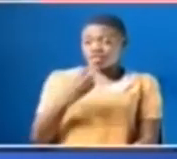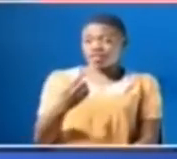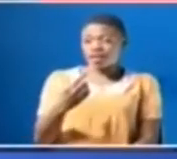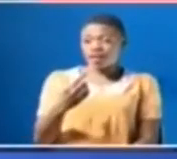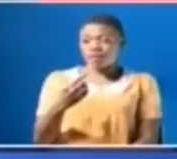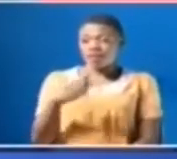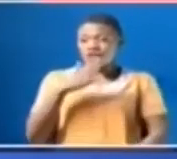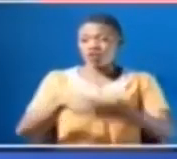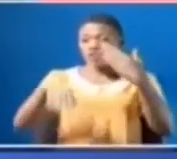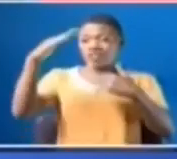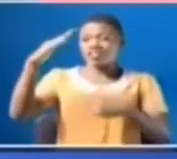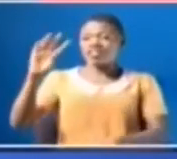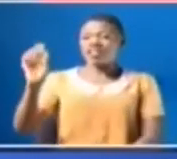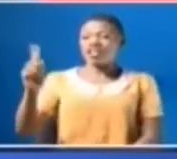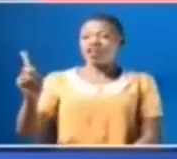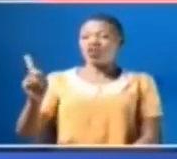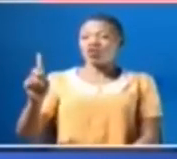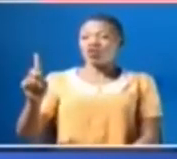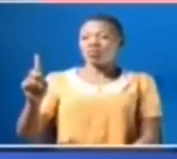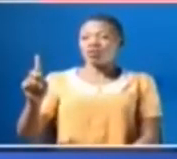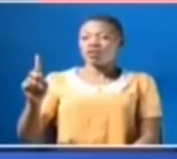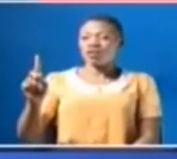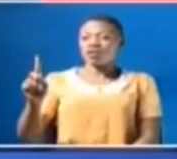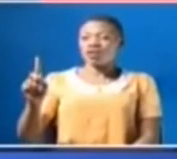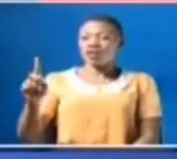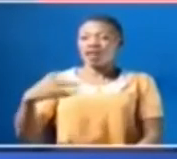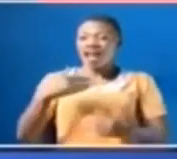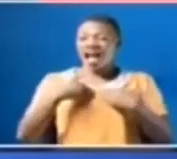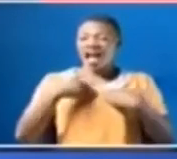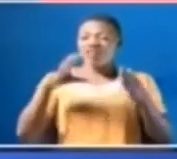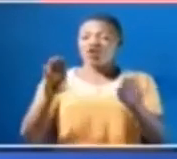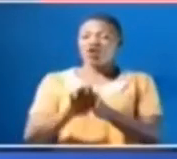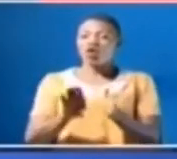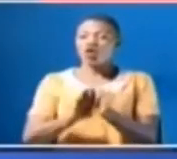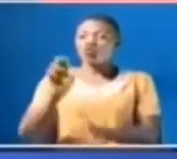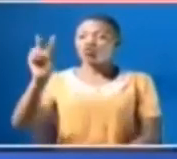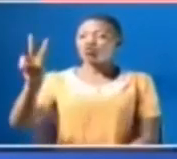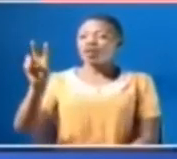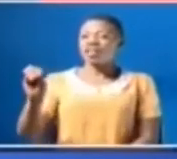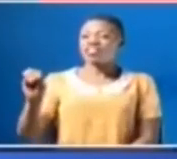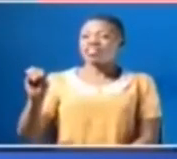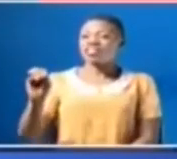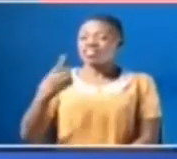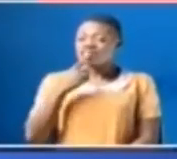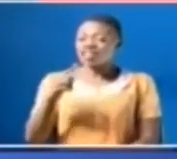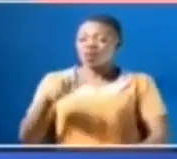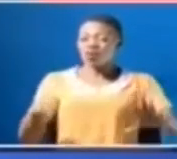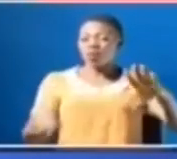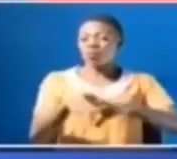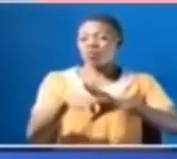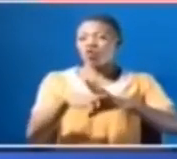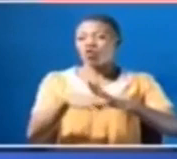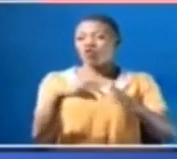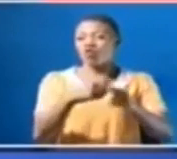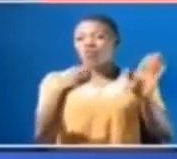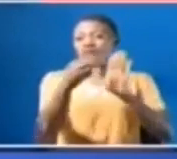chuo kikuu cha Nairobi kina kozi 20 ambacho kibasi kimeweza kusema kwamba zitaweza kuondolewa katika ratiba ya